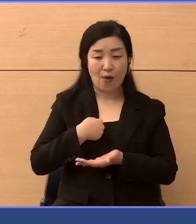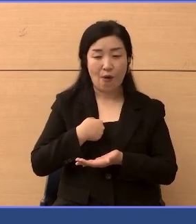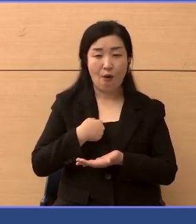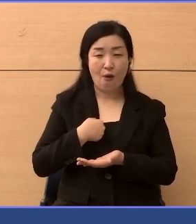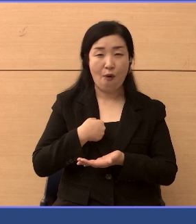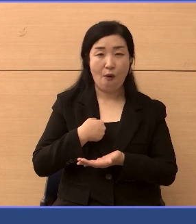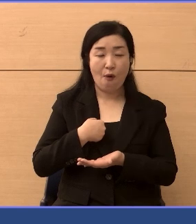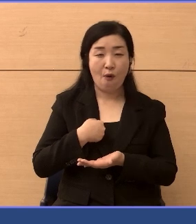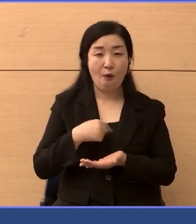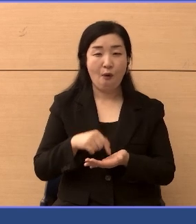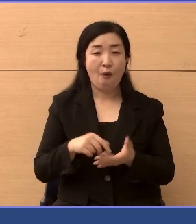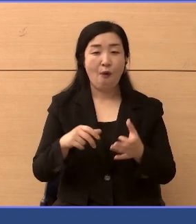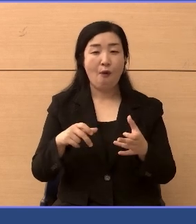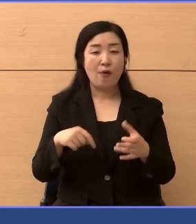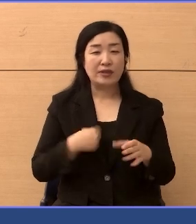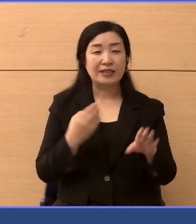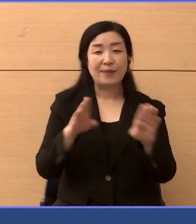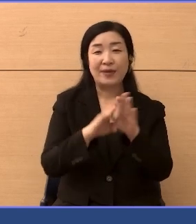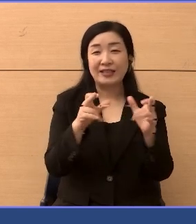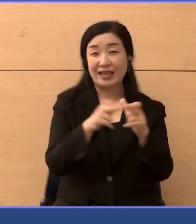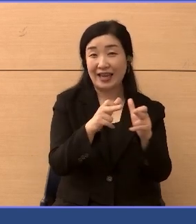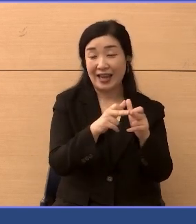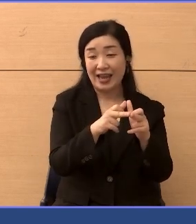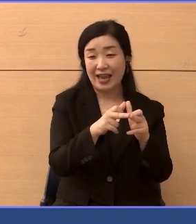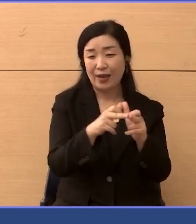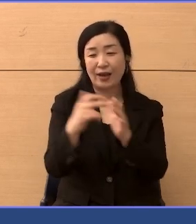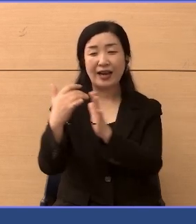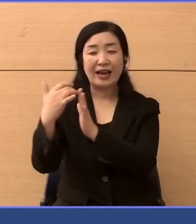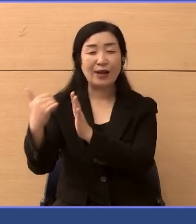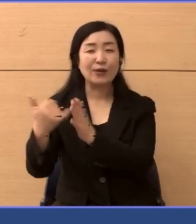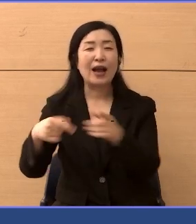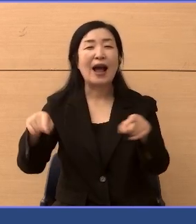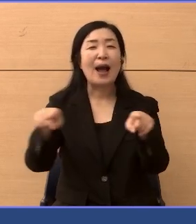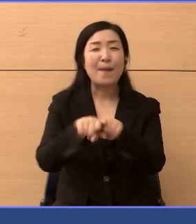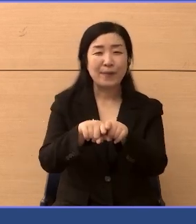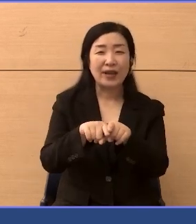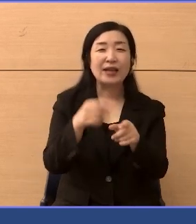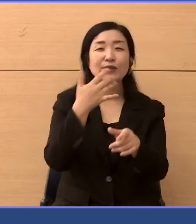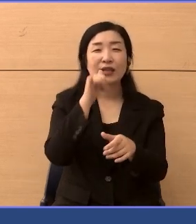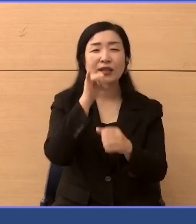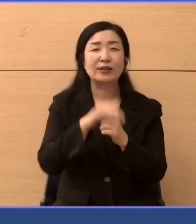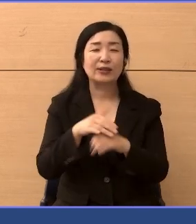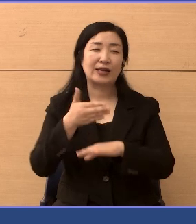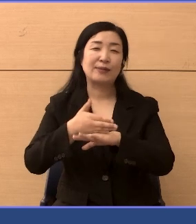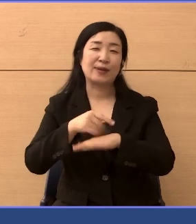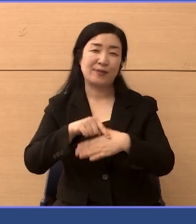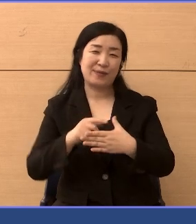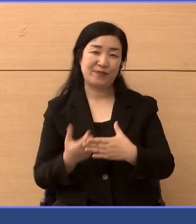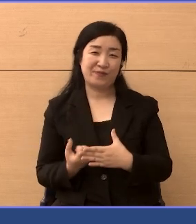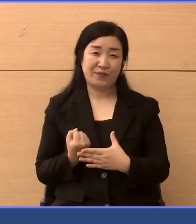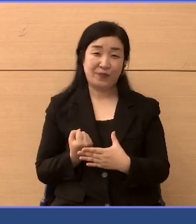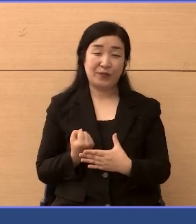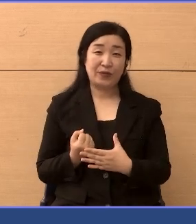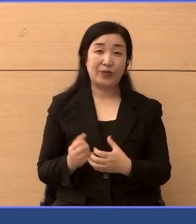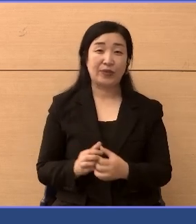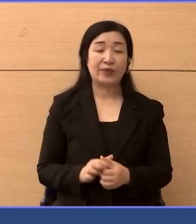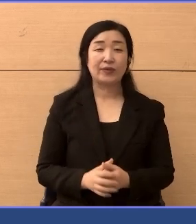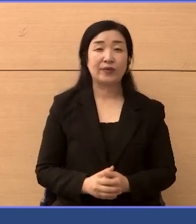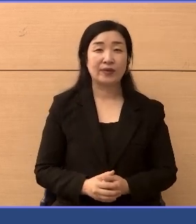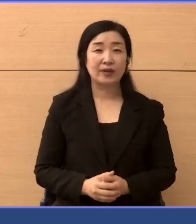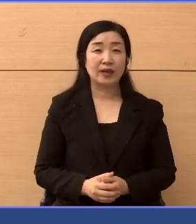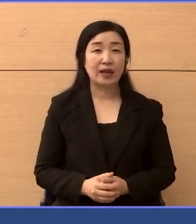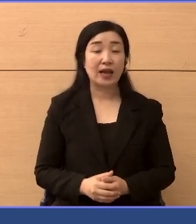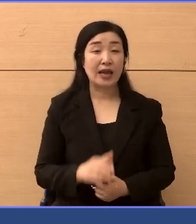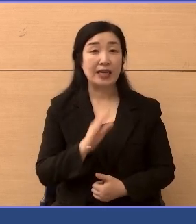내지는 가족분들과 universal 일할 수 있다라는 experience has 것은 been 정말 to 너무 see 감사한 very 경험인데요. ordinary people 제가 rising to the